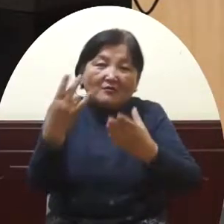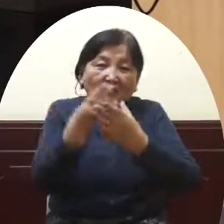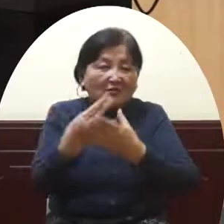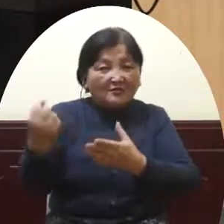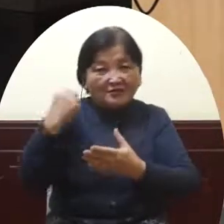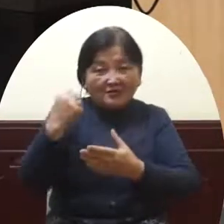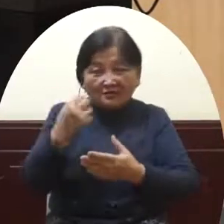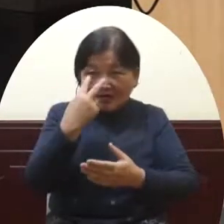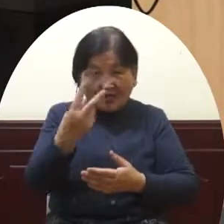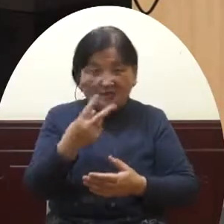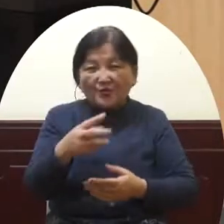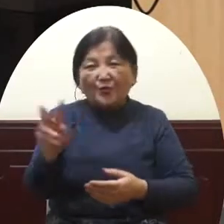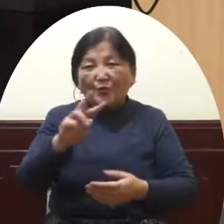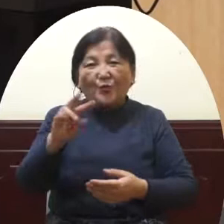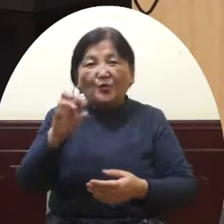байгаа.